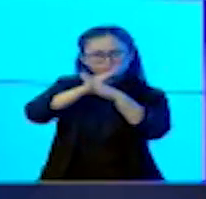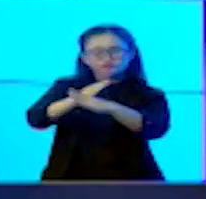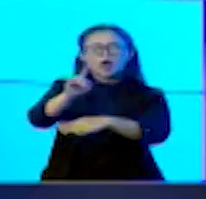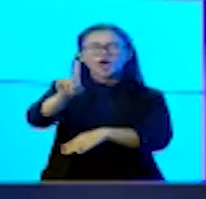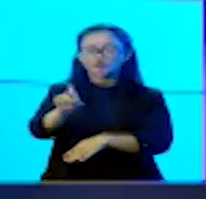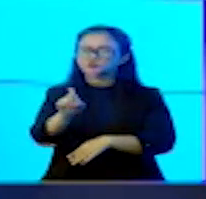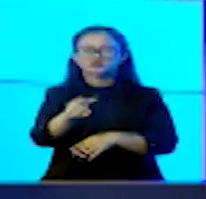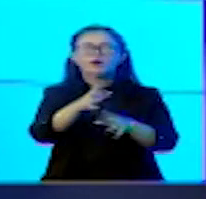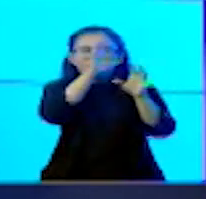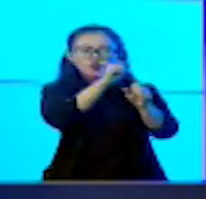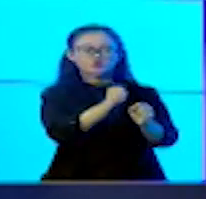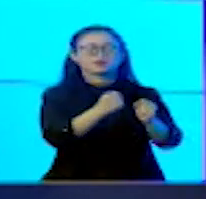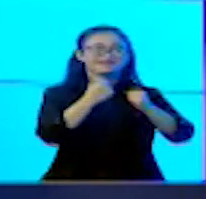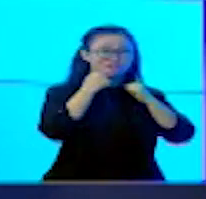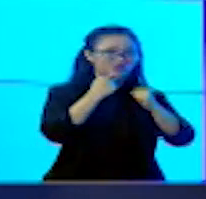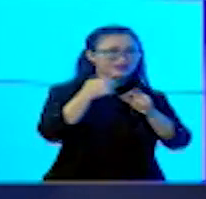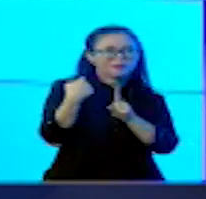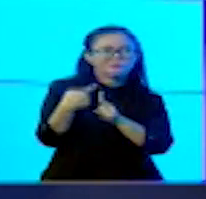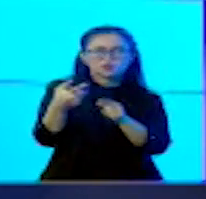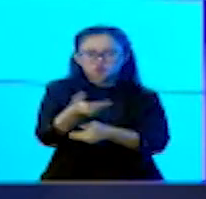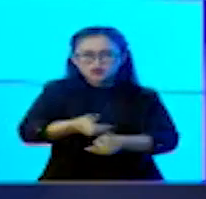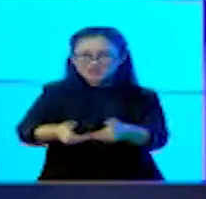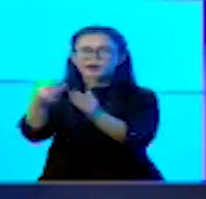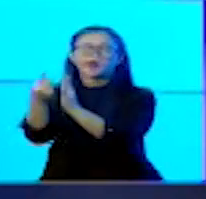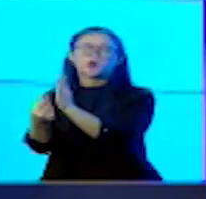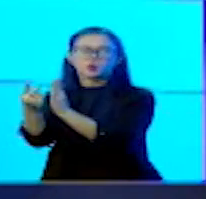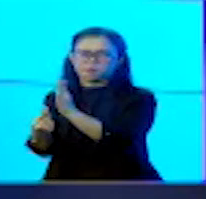maupun dampak sosial ekonominya